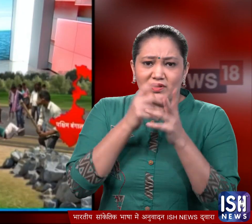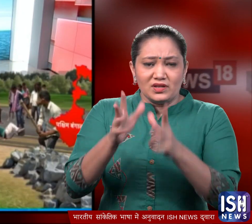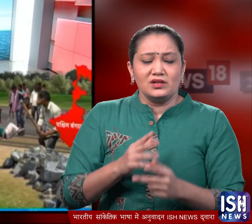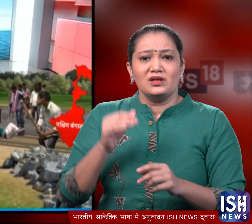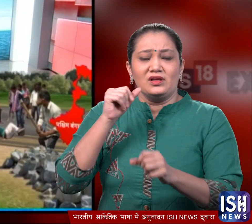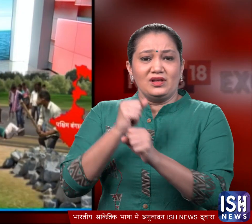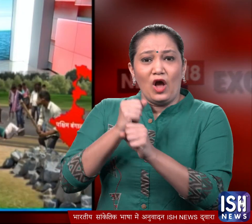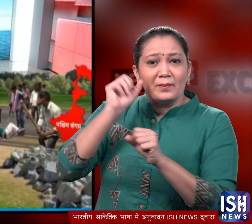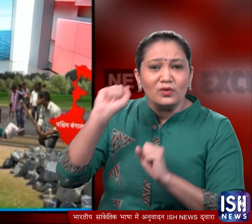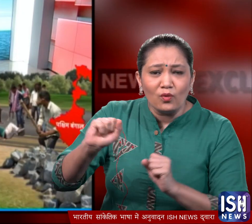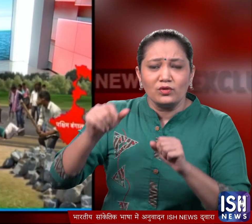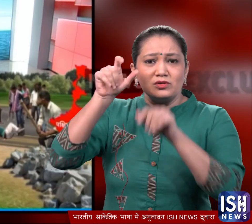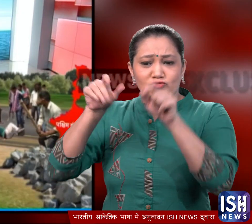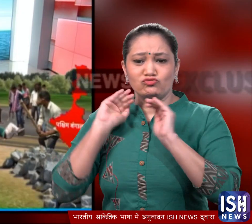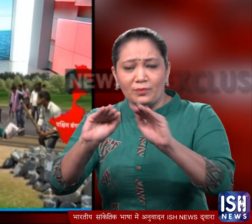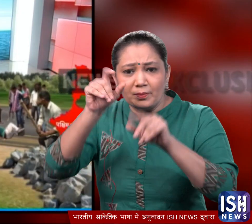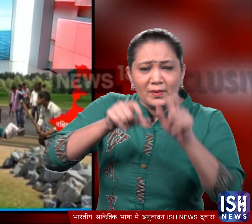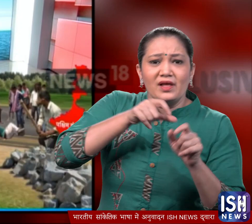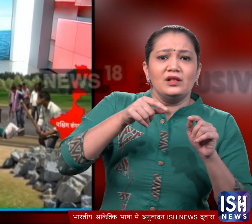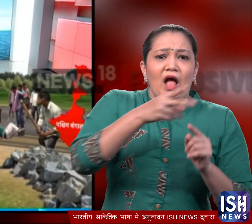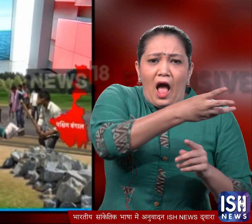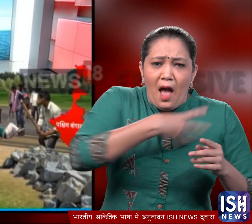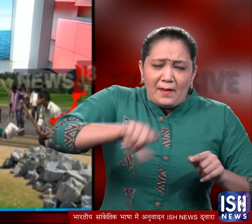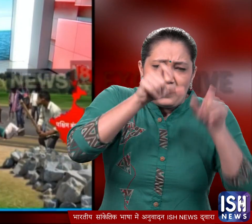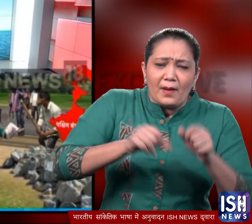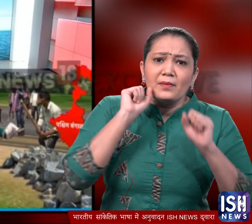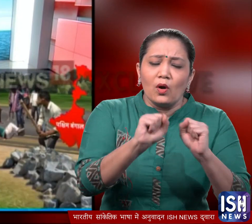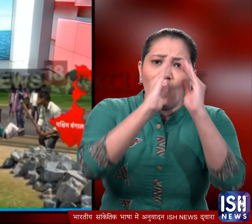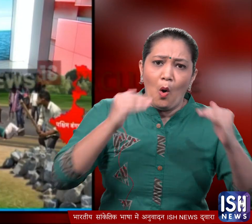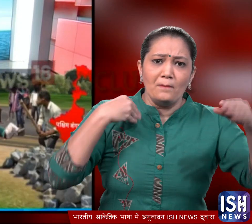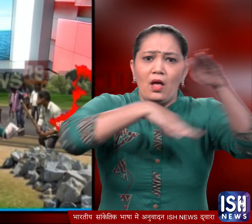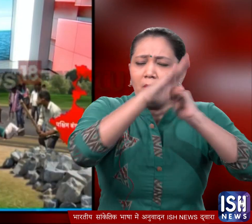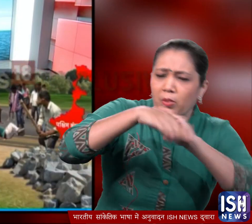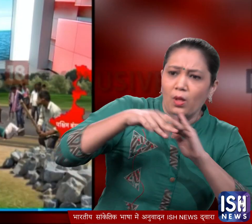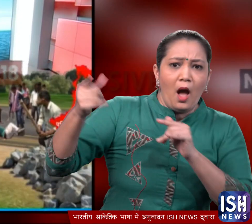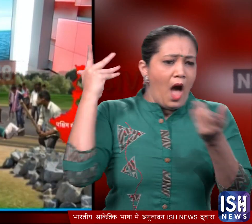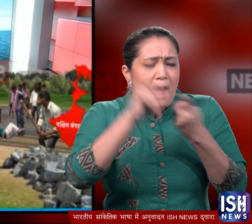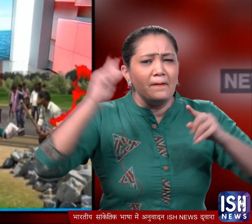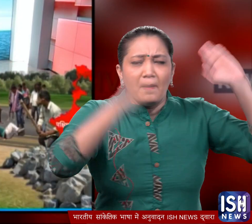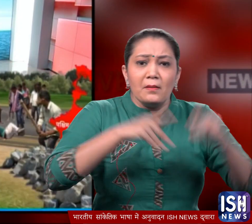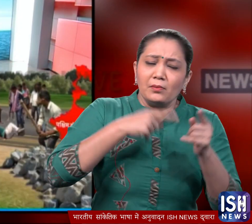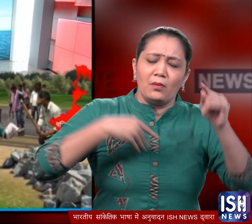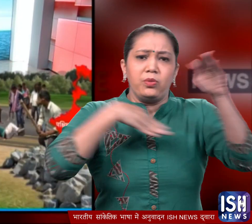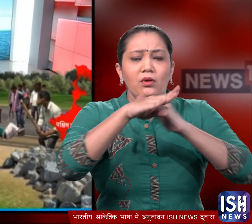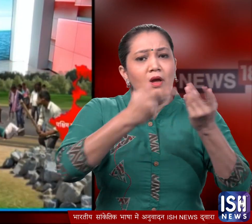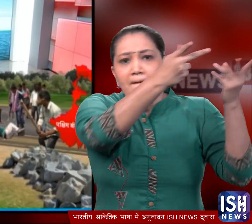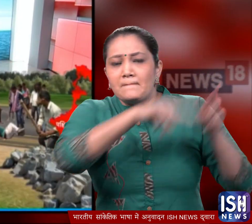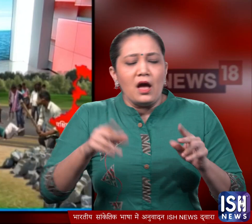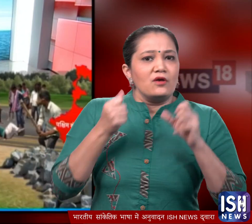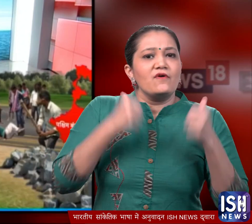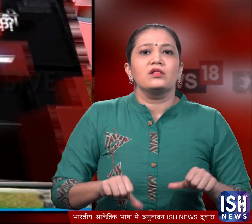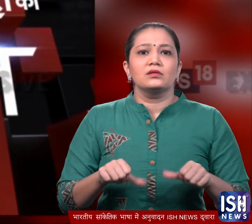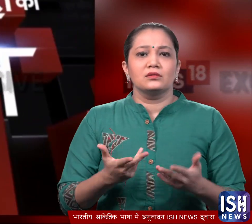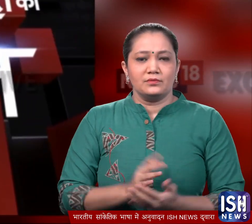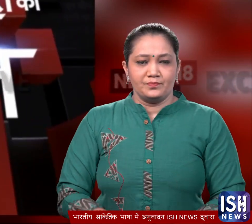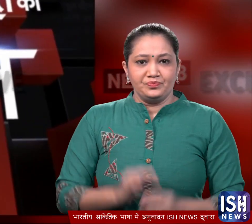किया गया कि सत्ताधारी दल के समर्थकों के डर से कई लोगों को अपना घर छोड़कर भागना पड़ा और अब वो लौटने की हिम्मत नहीं जुटा